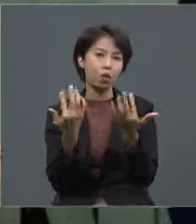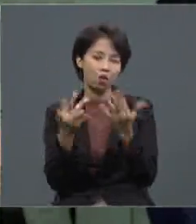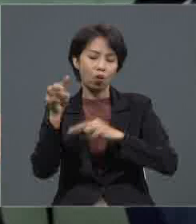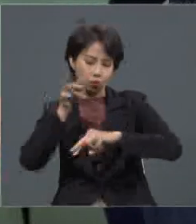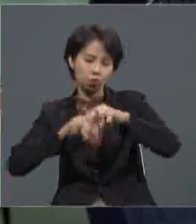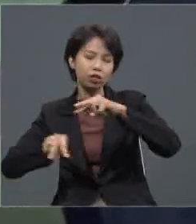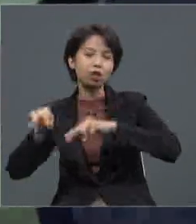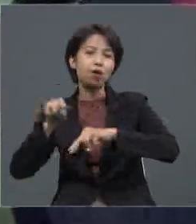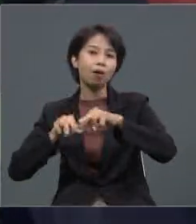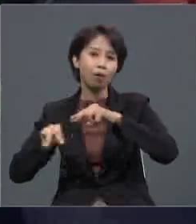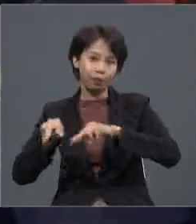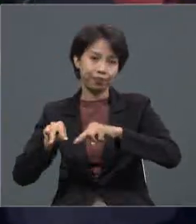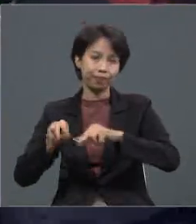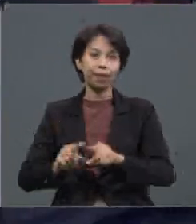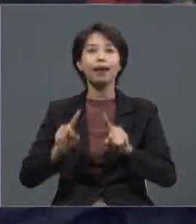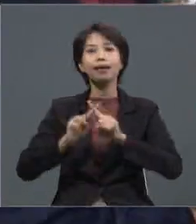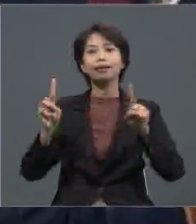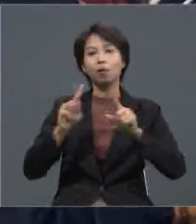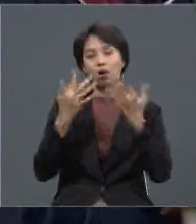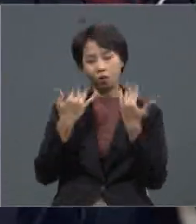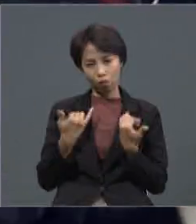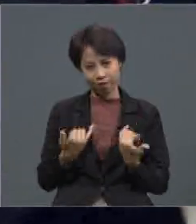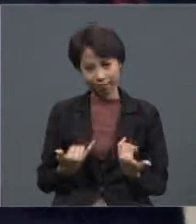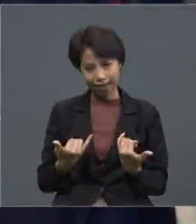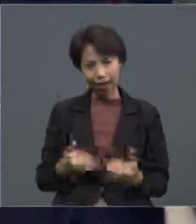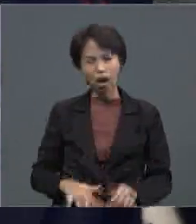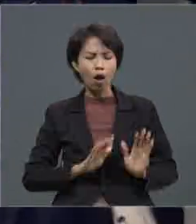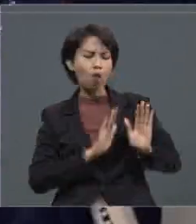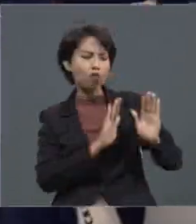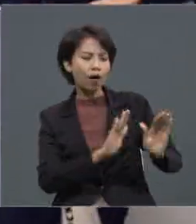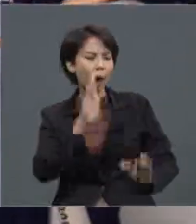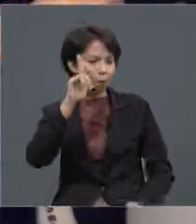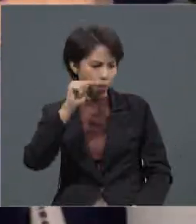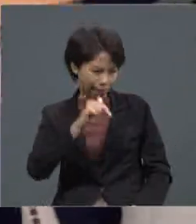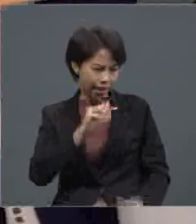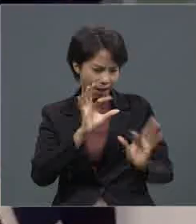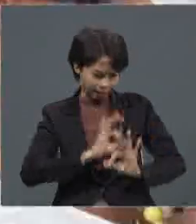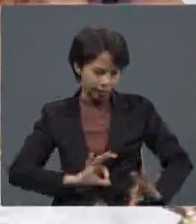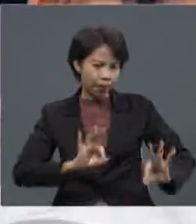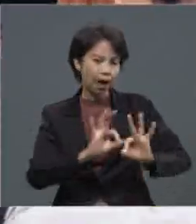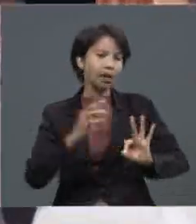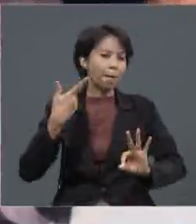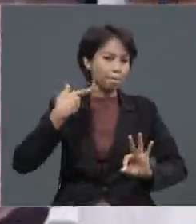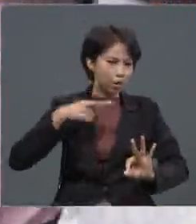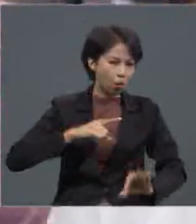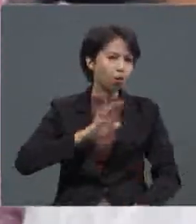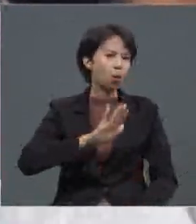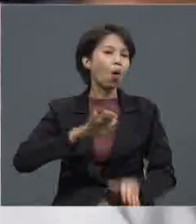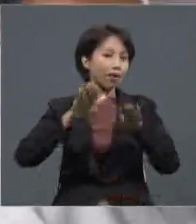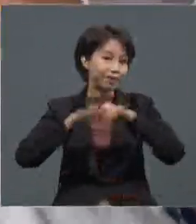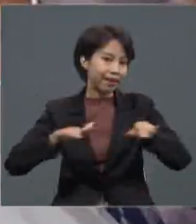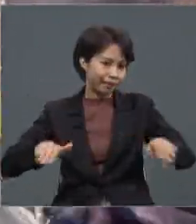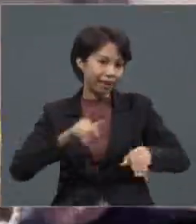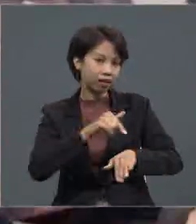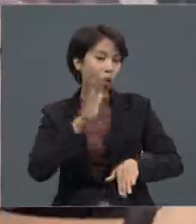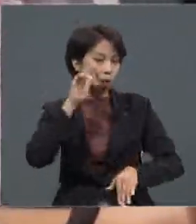คำร้องแต่พม.วันนี้เนี่ยนะฮะได้ฝากให้พ่อแม่เนี่ยคำนึงถึงประโยชน์สูงสุดของตัวเด็กซึ่งพ่อแม่ก็รับปากนะครับว่าจะดู